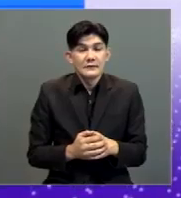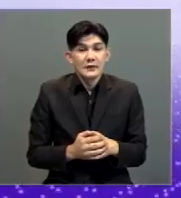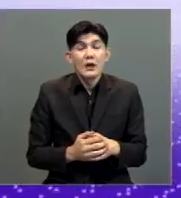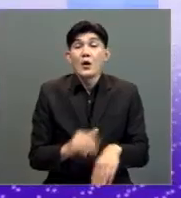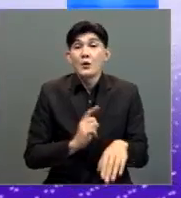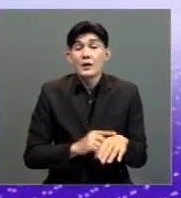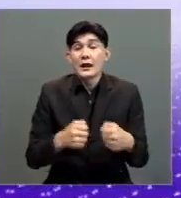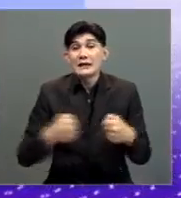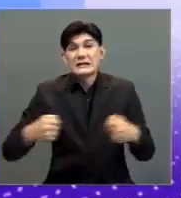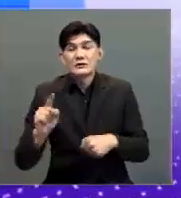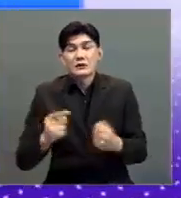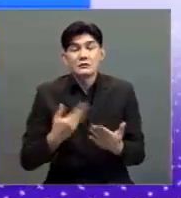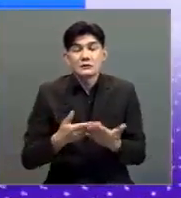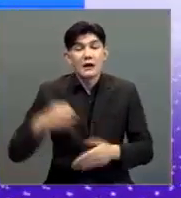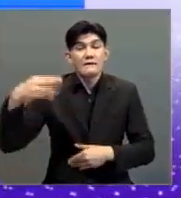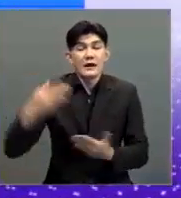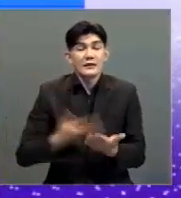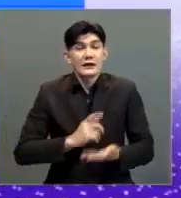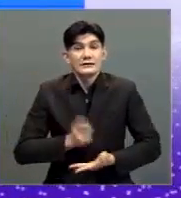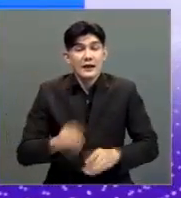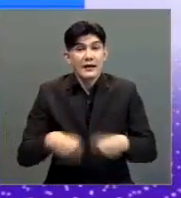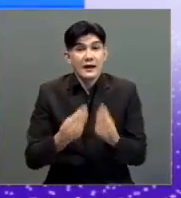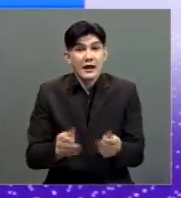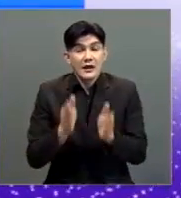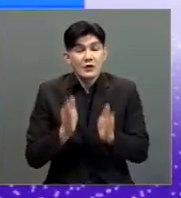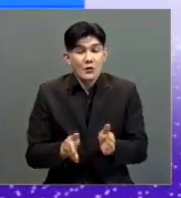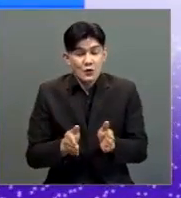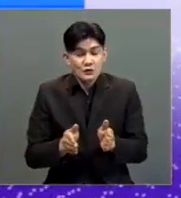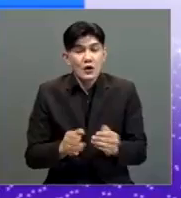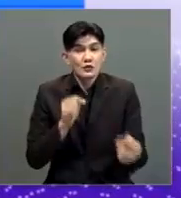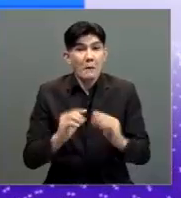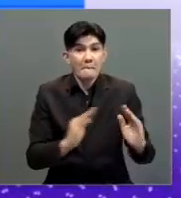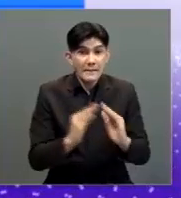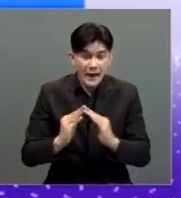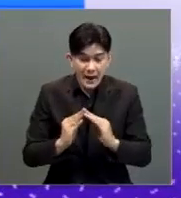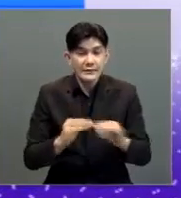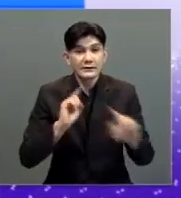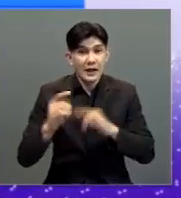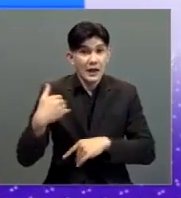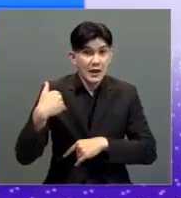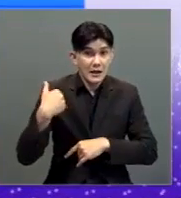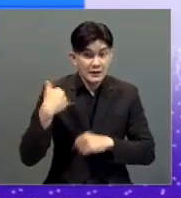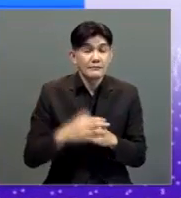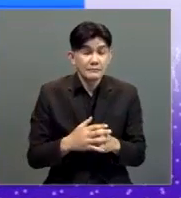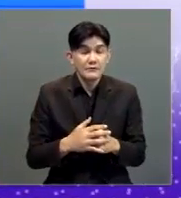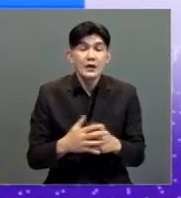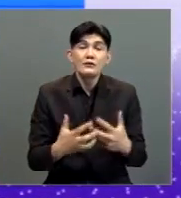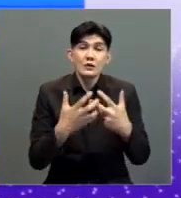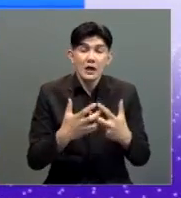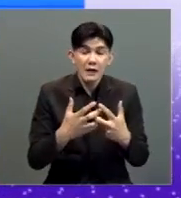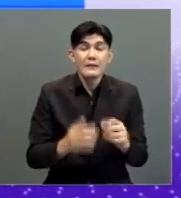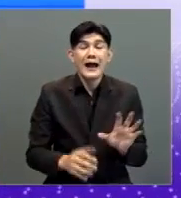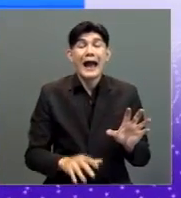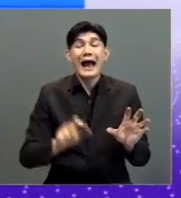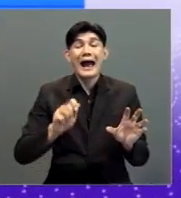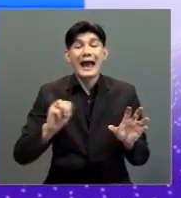ระยะเวลาการชำระค่าไฟฟ้าให้กับผู้ใช้ไฟฟ้าประเภทบ้านที่อยู่อาศัยที่มีการติดตั้งมิเตอร์ไม่เกิน